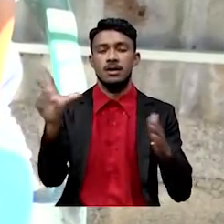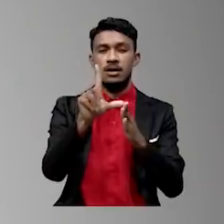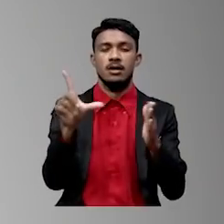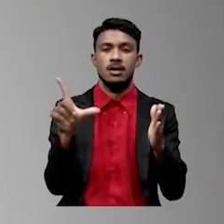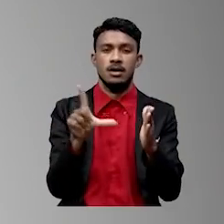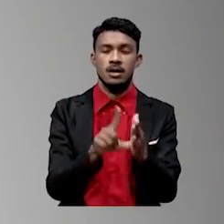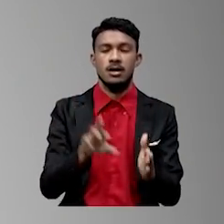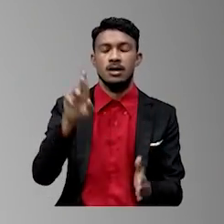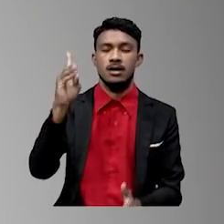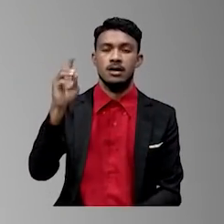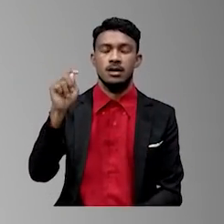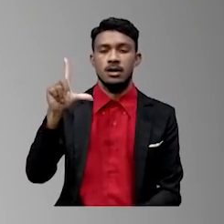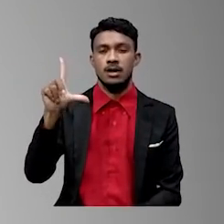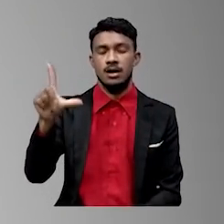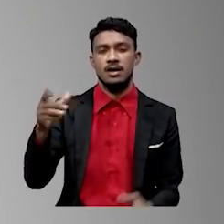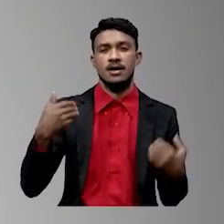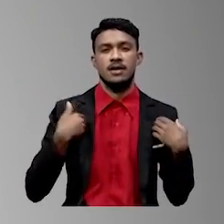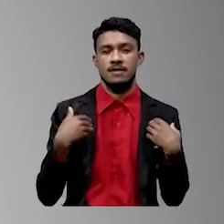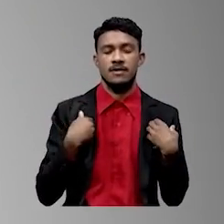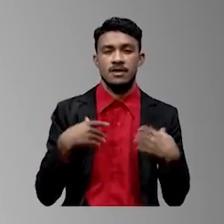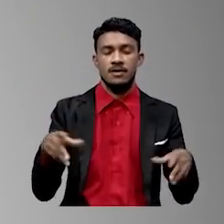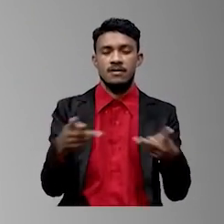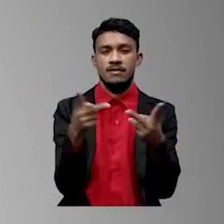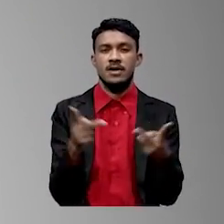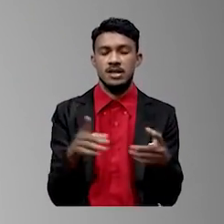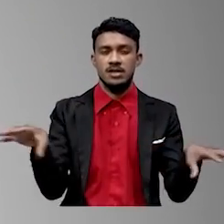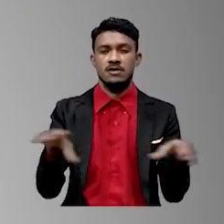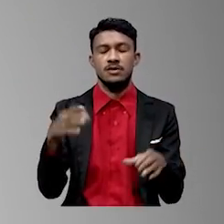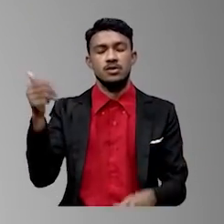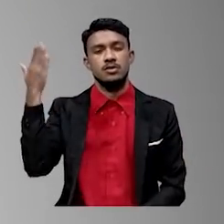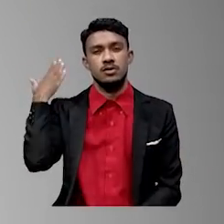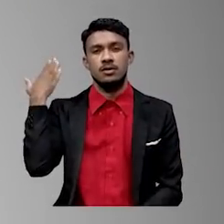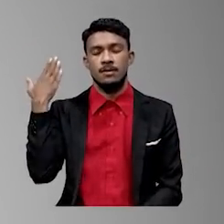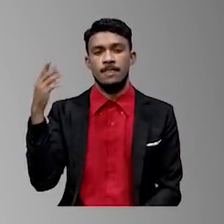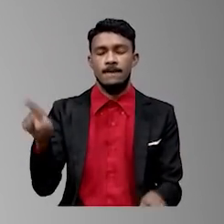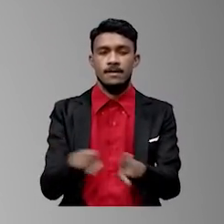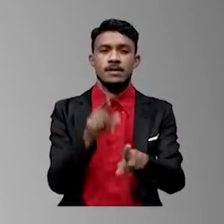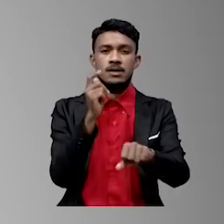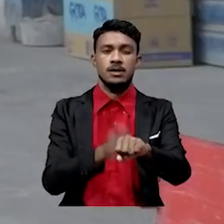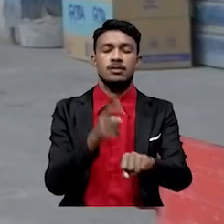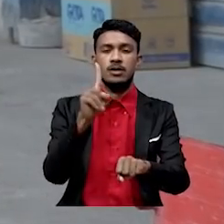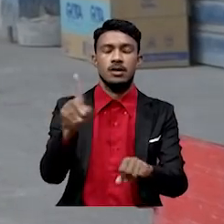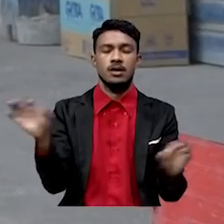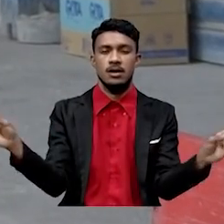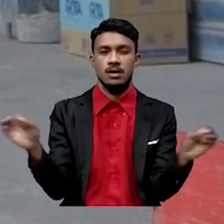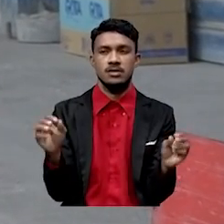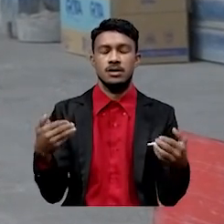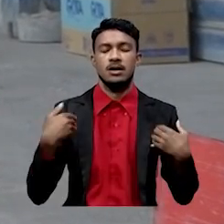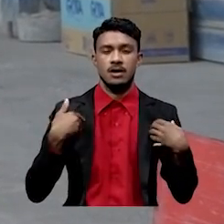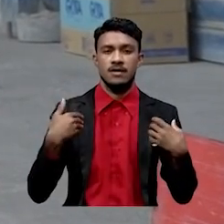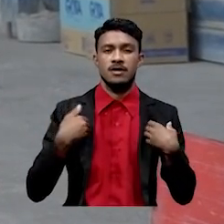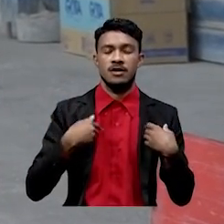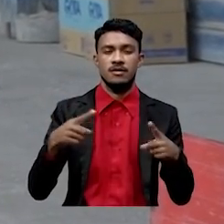RDTL define ona, ia nia fatin serviço sira uluk. situasang dane la osde akontese